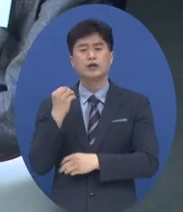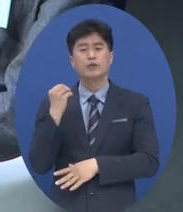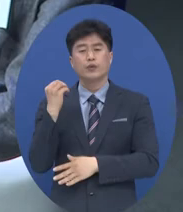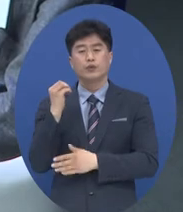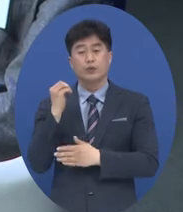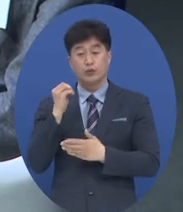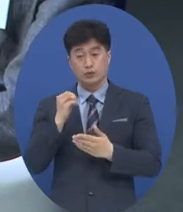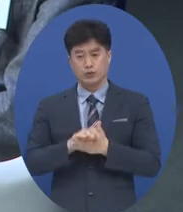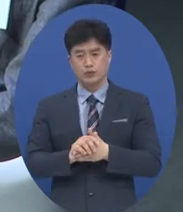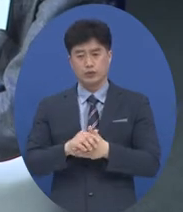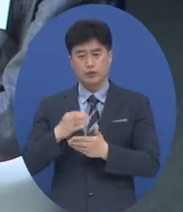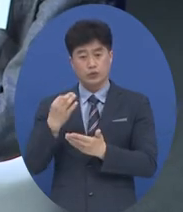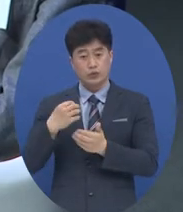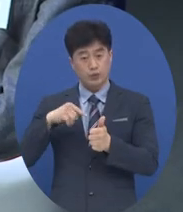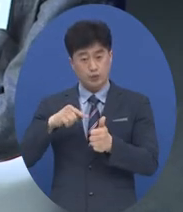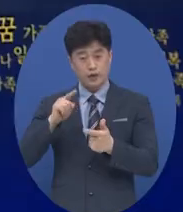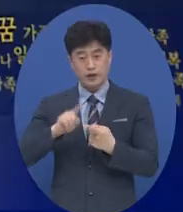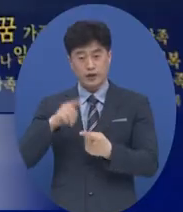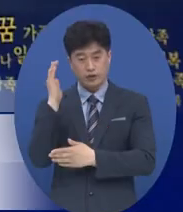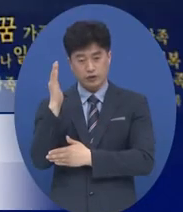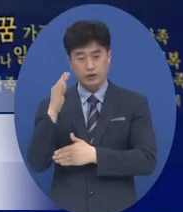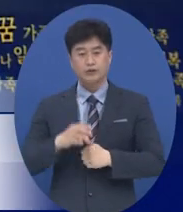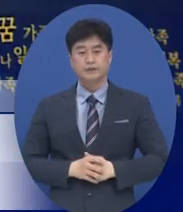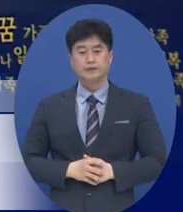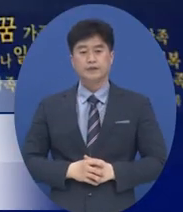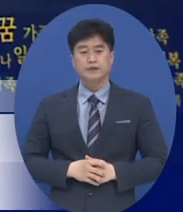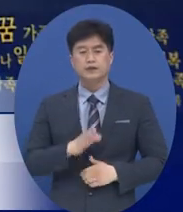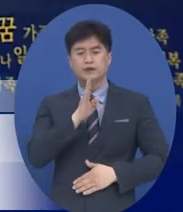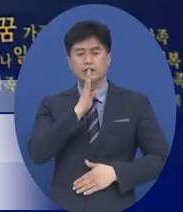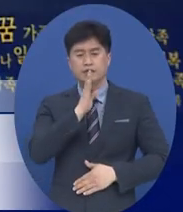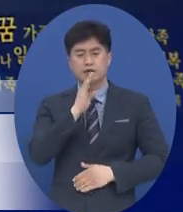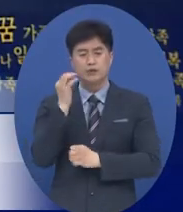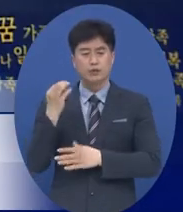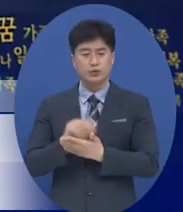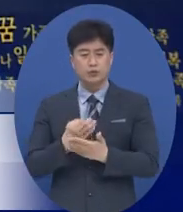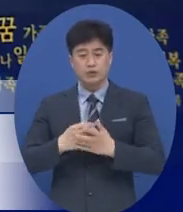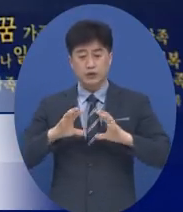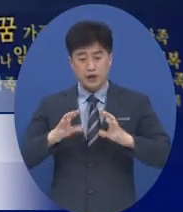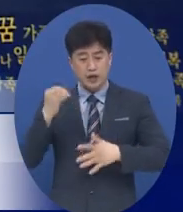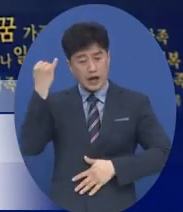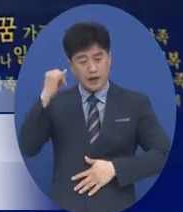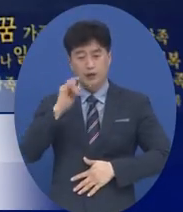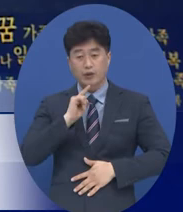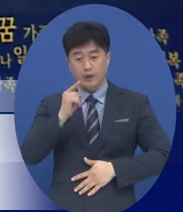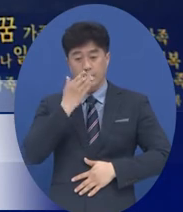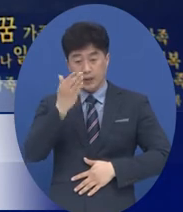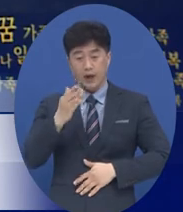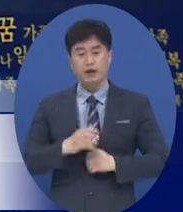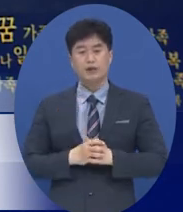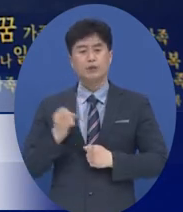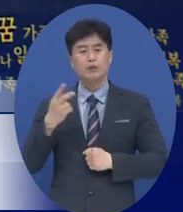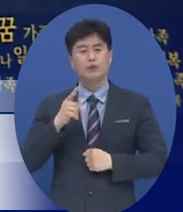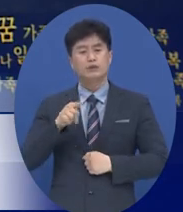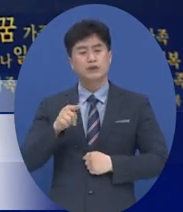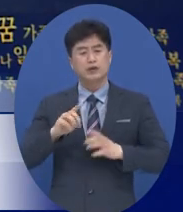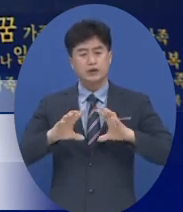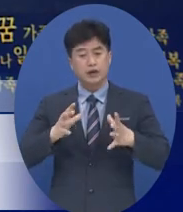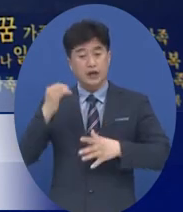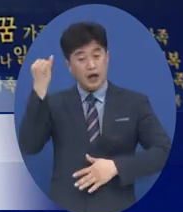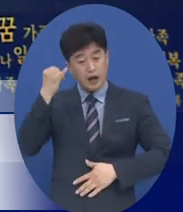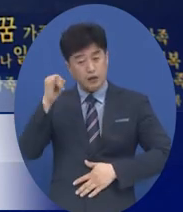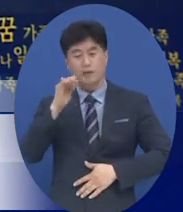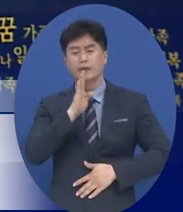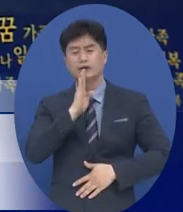특별 연설도 있었습니다. Though basic income is a global idea, each context